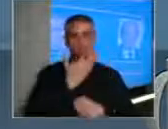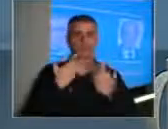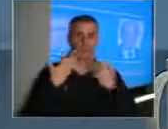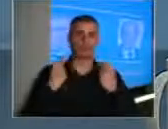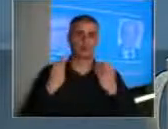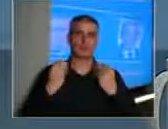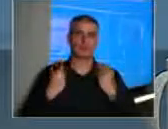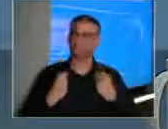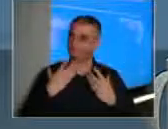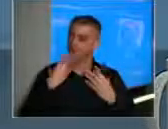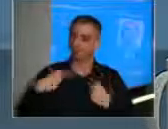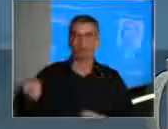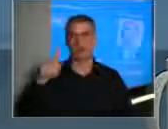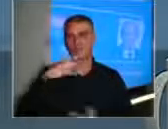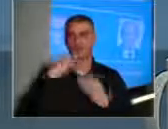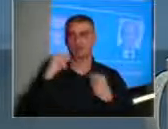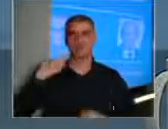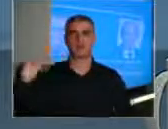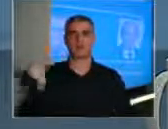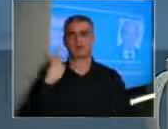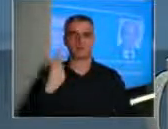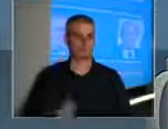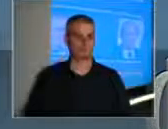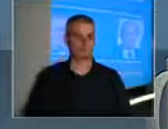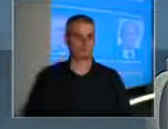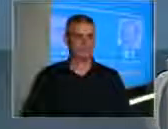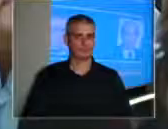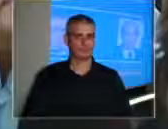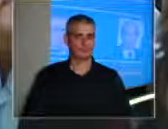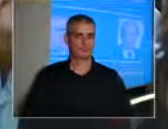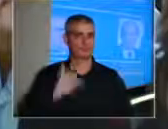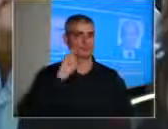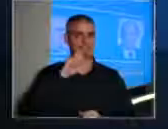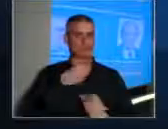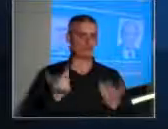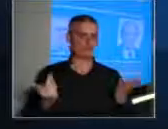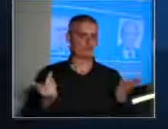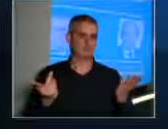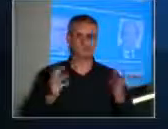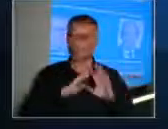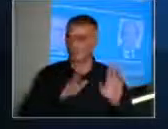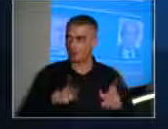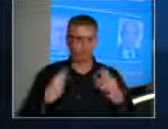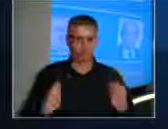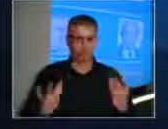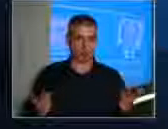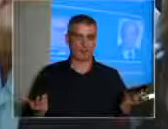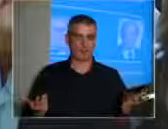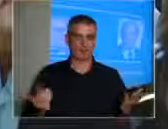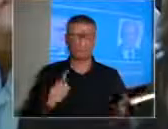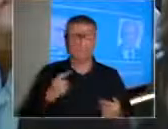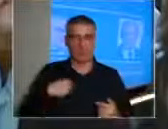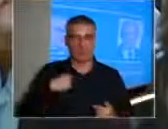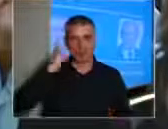רבה. תודה לכם, תודה לכולם. טוב, אהלן, יניר. מה נשמע מזל? שלנו, הכל פה טוב. כן, אה? לא